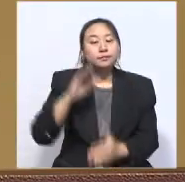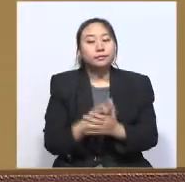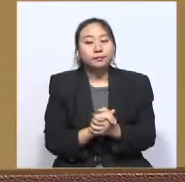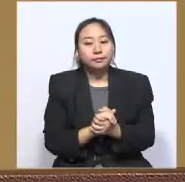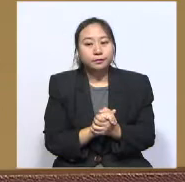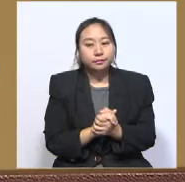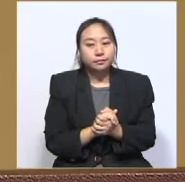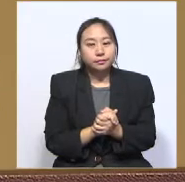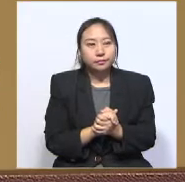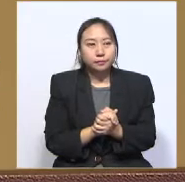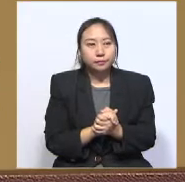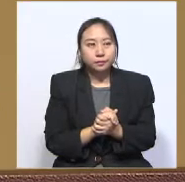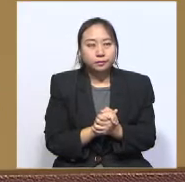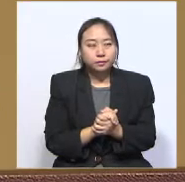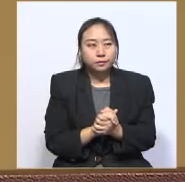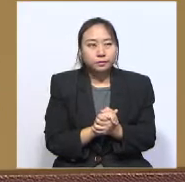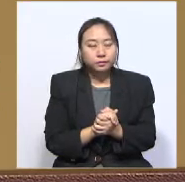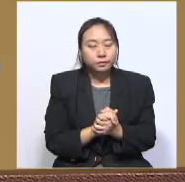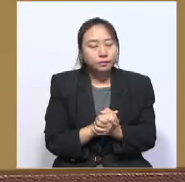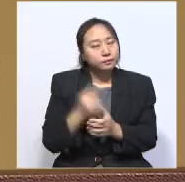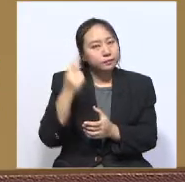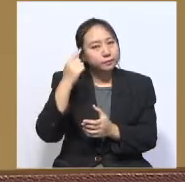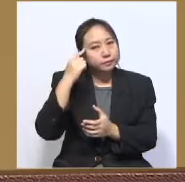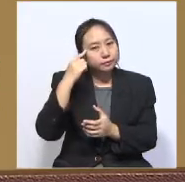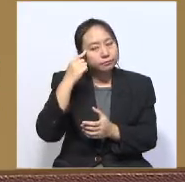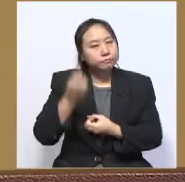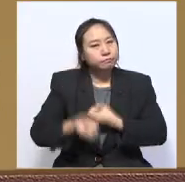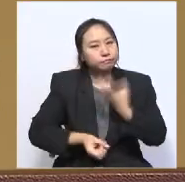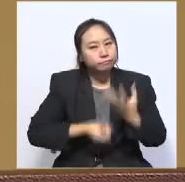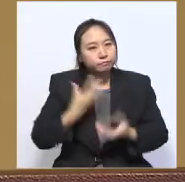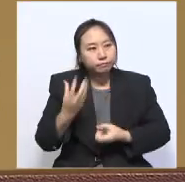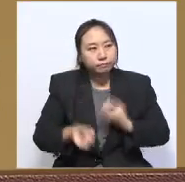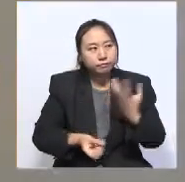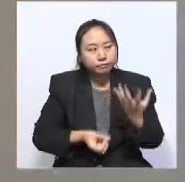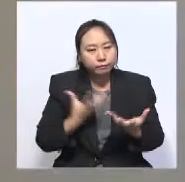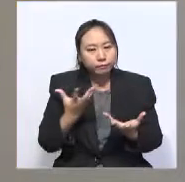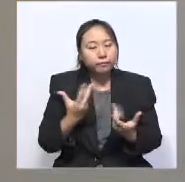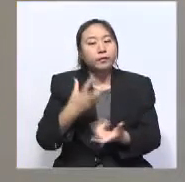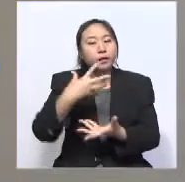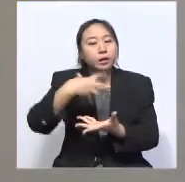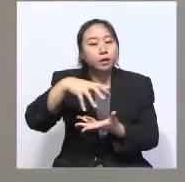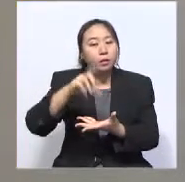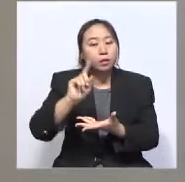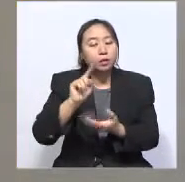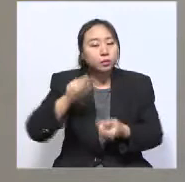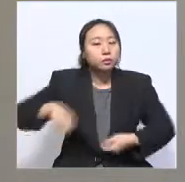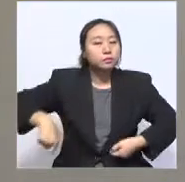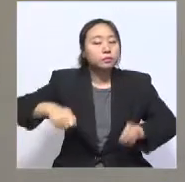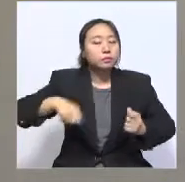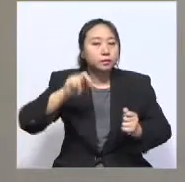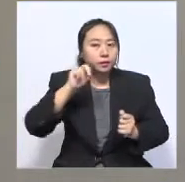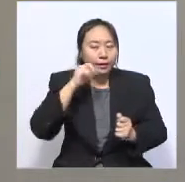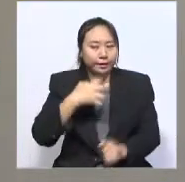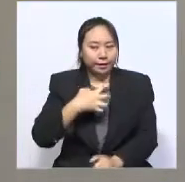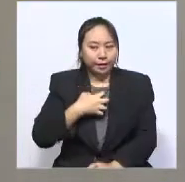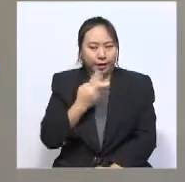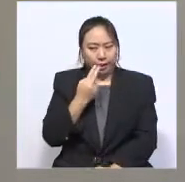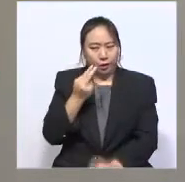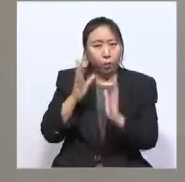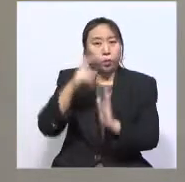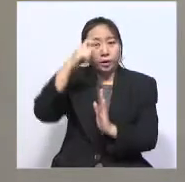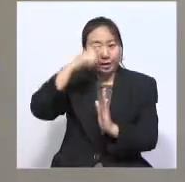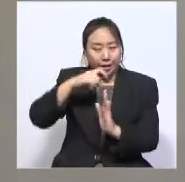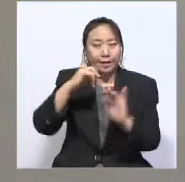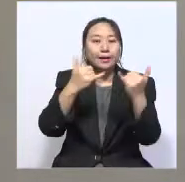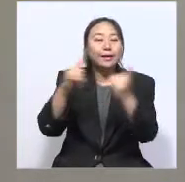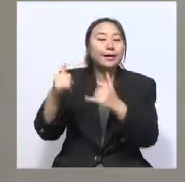ตรีแสดงความคิดเห็นแล้วก็พูดถึงช่วงของเทศกาลสงกรานต์นะคะว่าอยากเห็นคนไทยเนี่ยแห